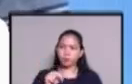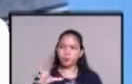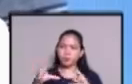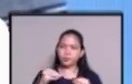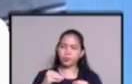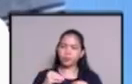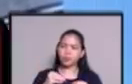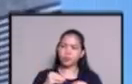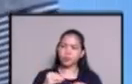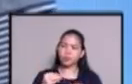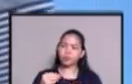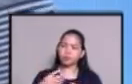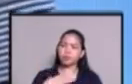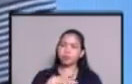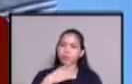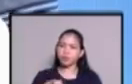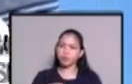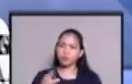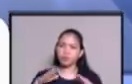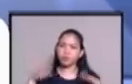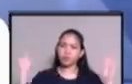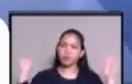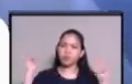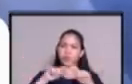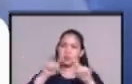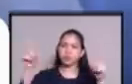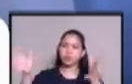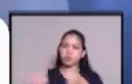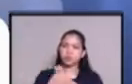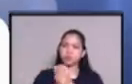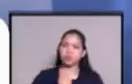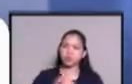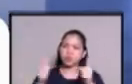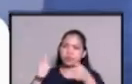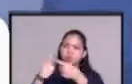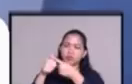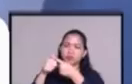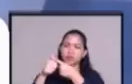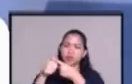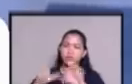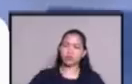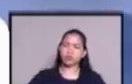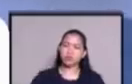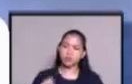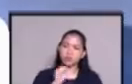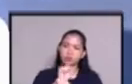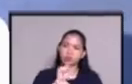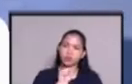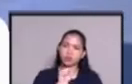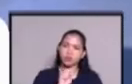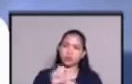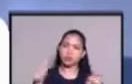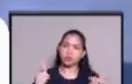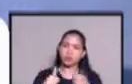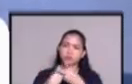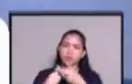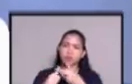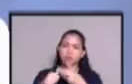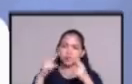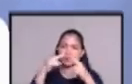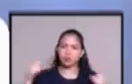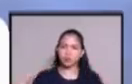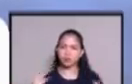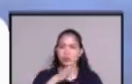nilang mag-surrender, ang hinihilang nila is first, livelihood. Pangalawa, housing.